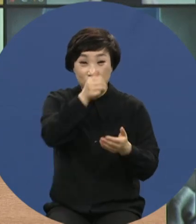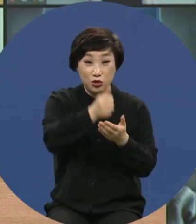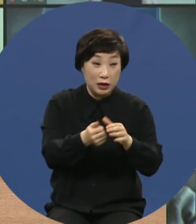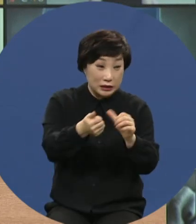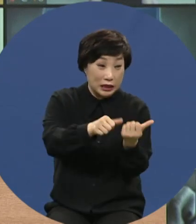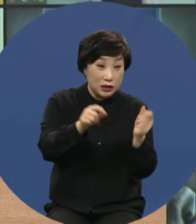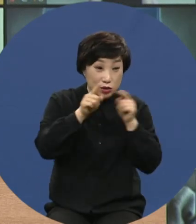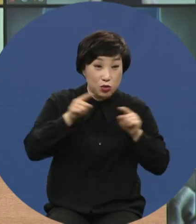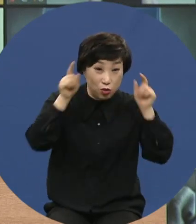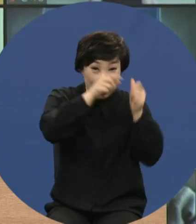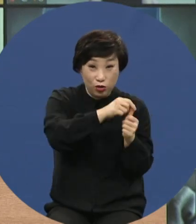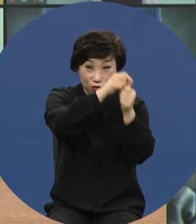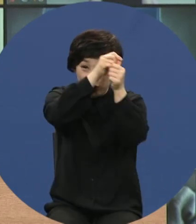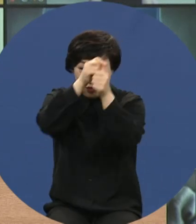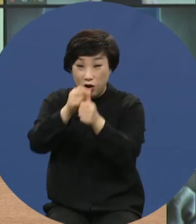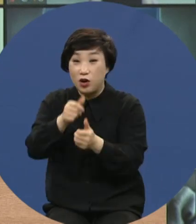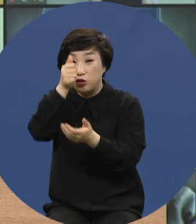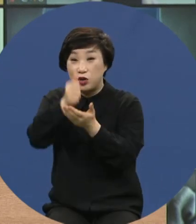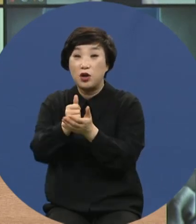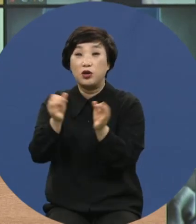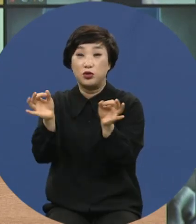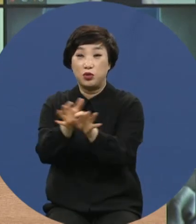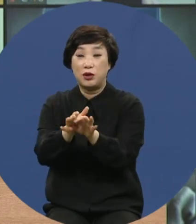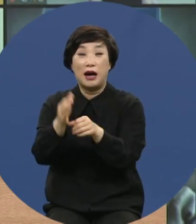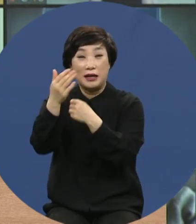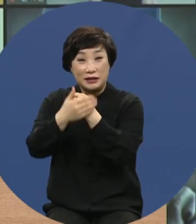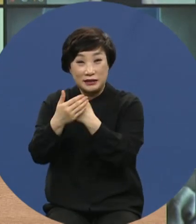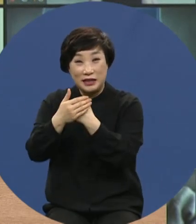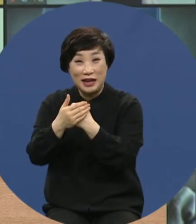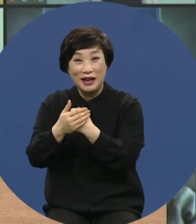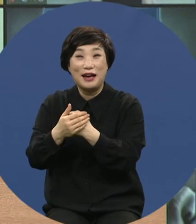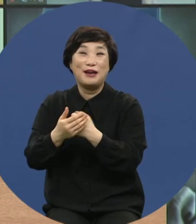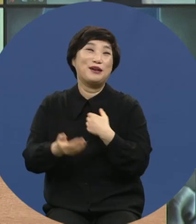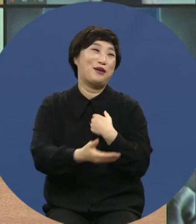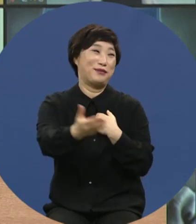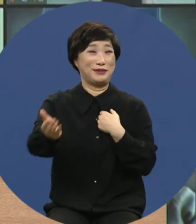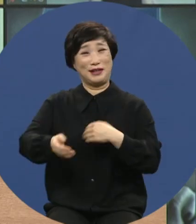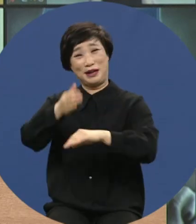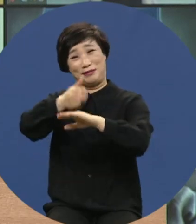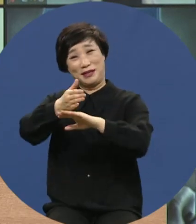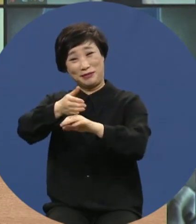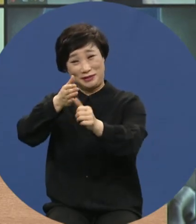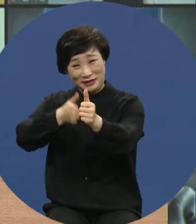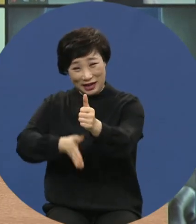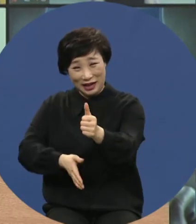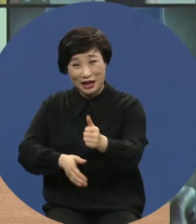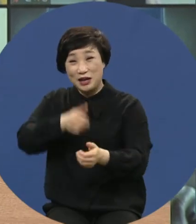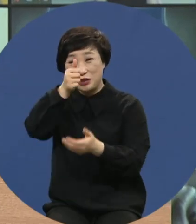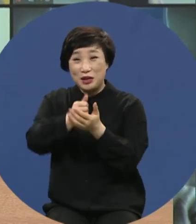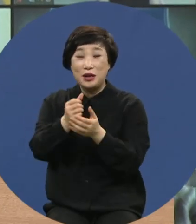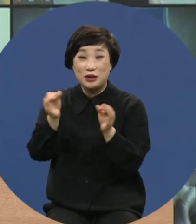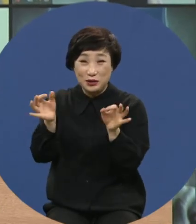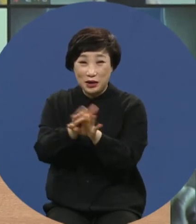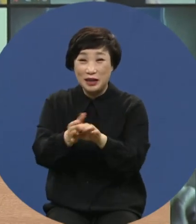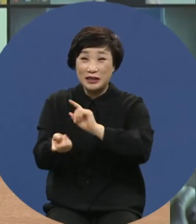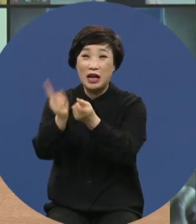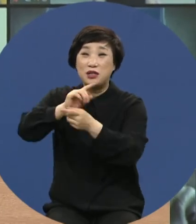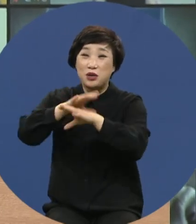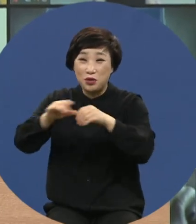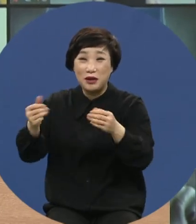사망과 지옥에서 구원하신 속죄의 은총의 은혜 감사하자. 속죄 대속의